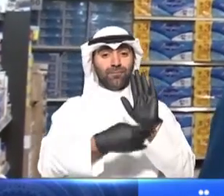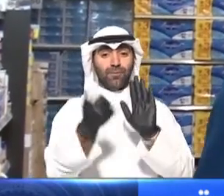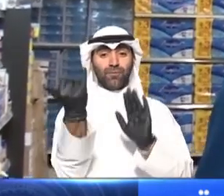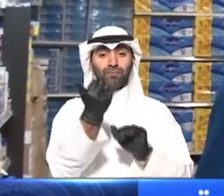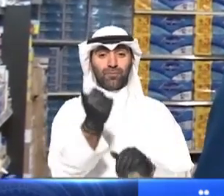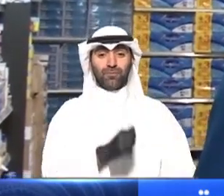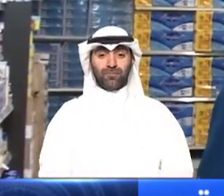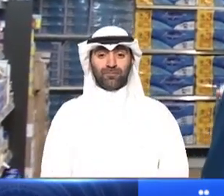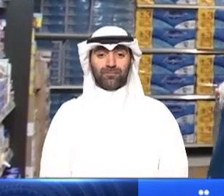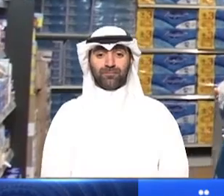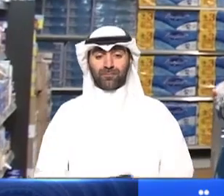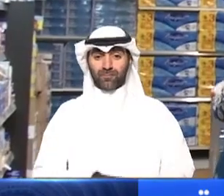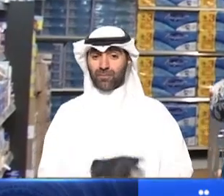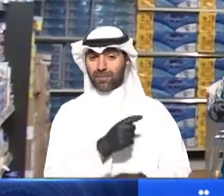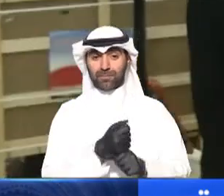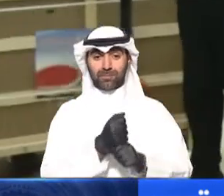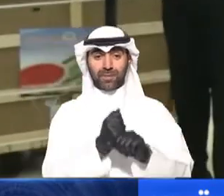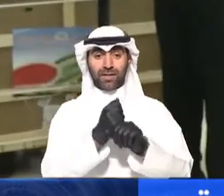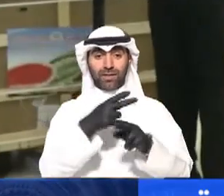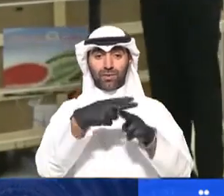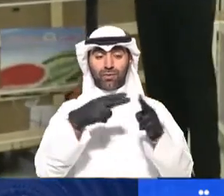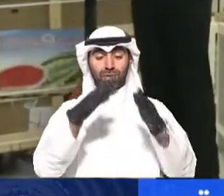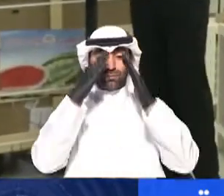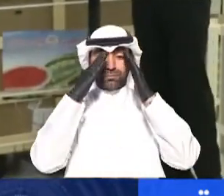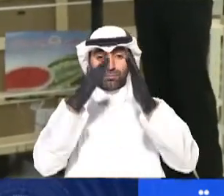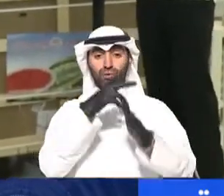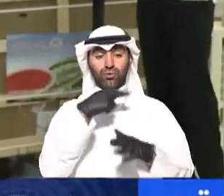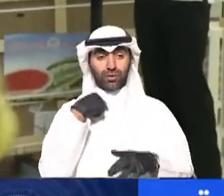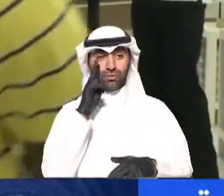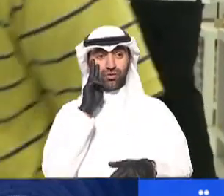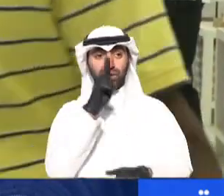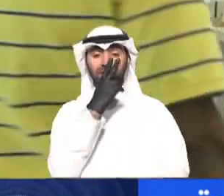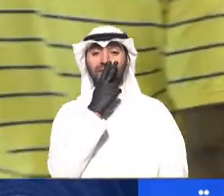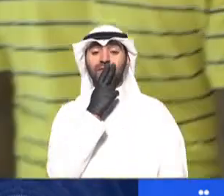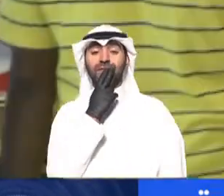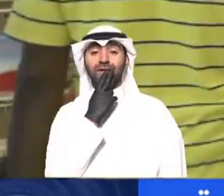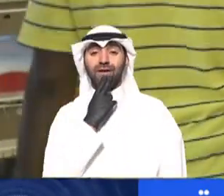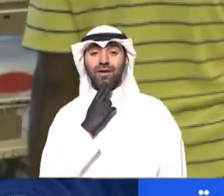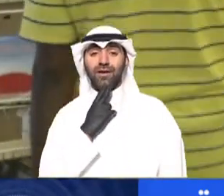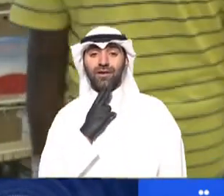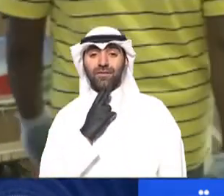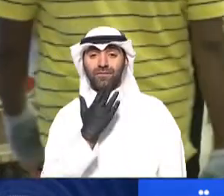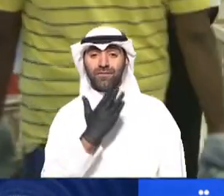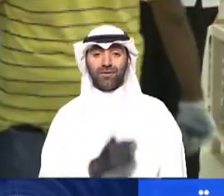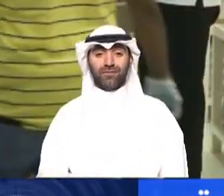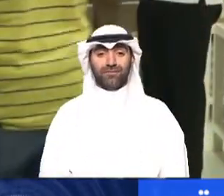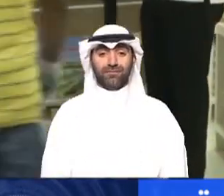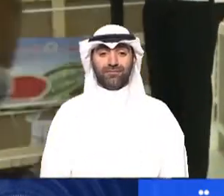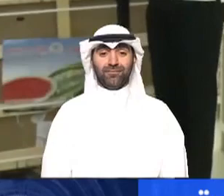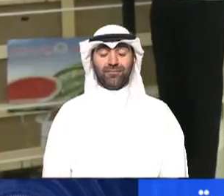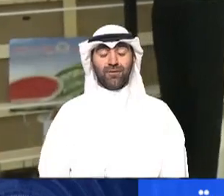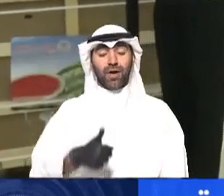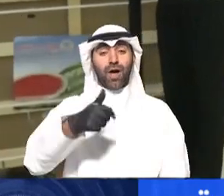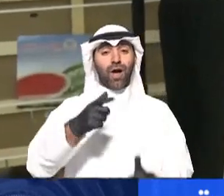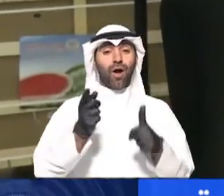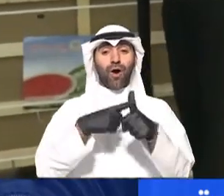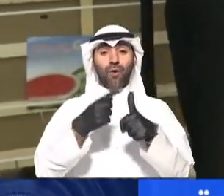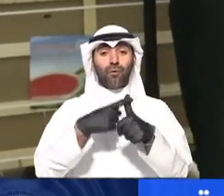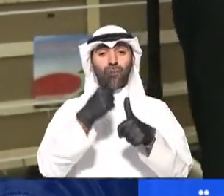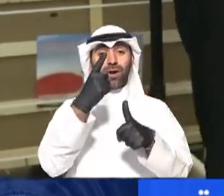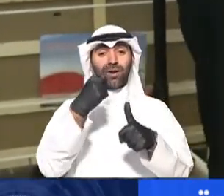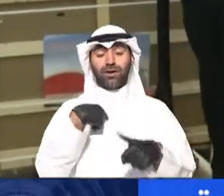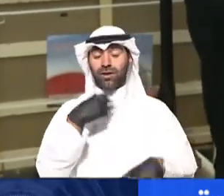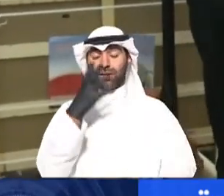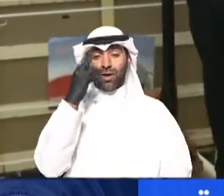ويعني النظافة العامة داخل الأسواق. والله كثر الله خيركم، كفاية التنظيم، يعني على أساس أن الواحد لما يدش عارف